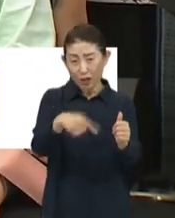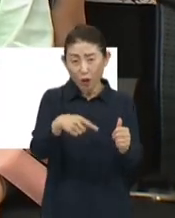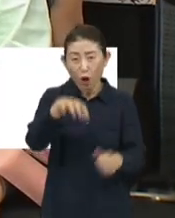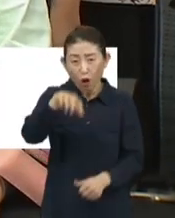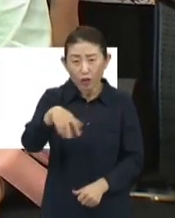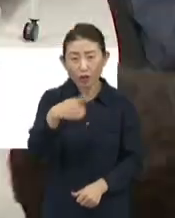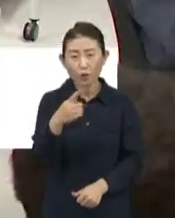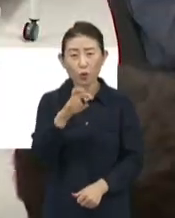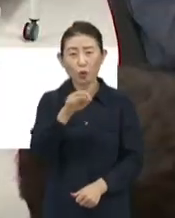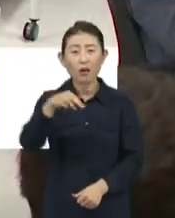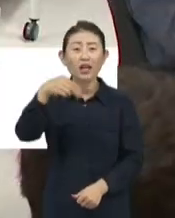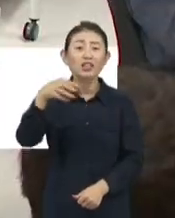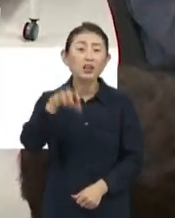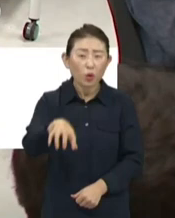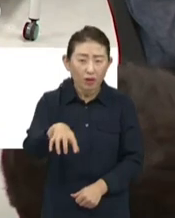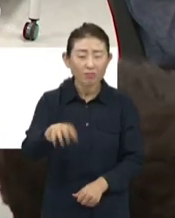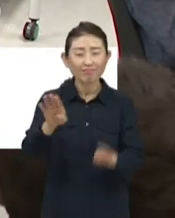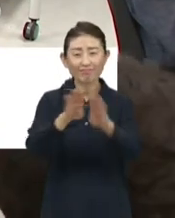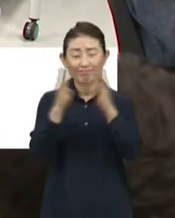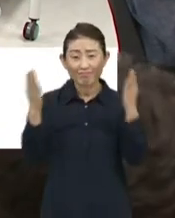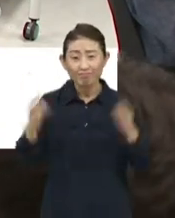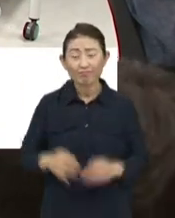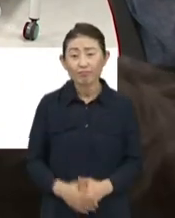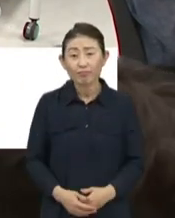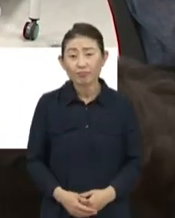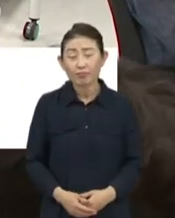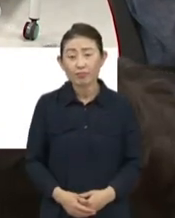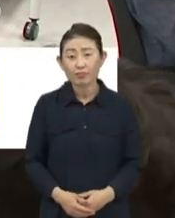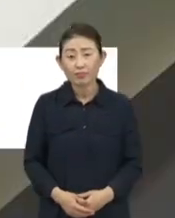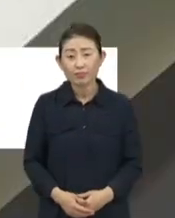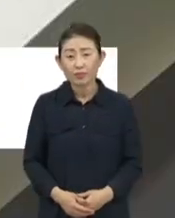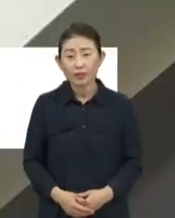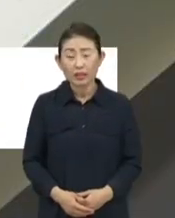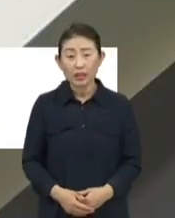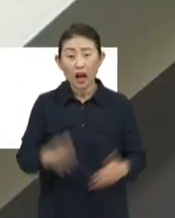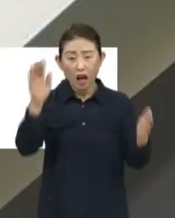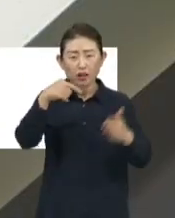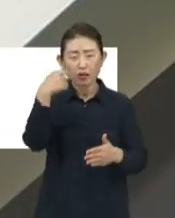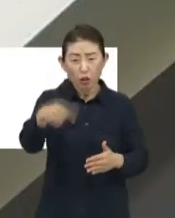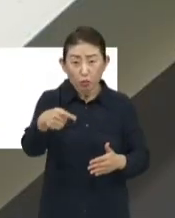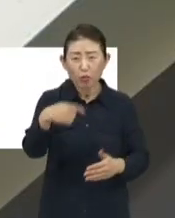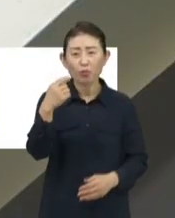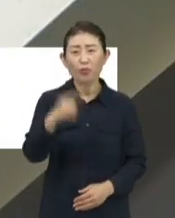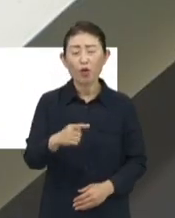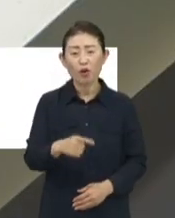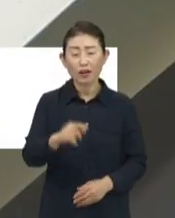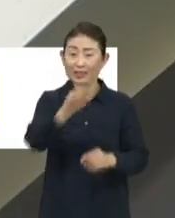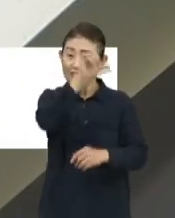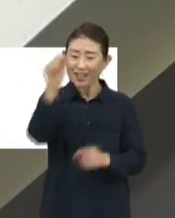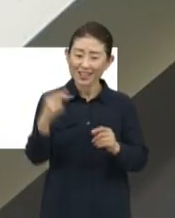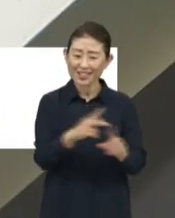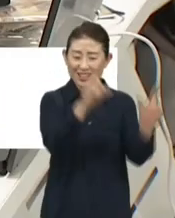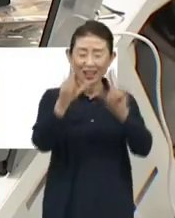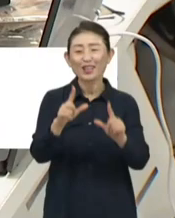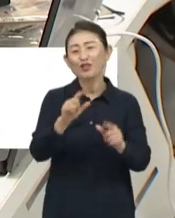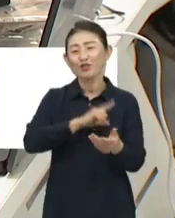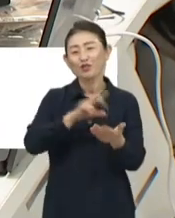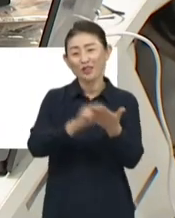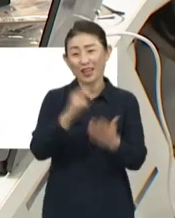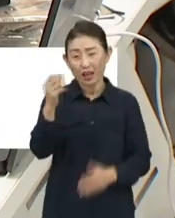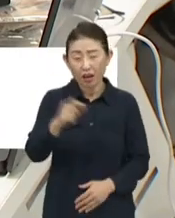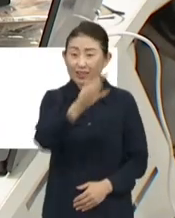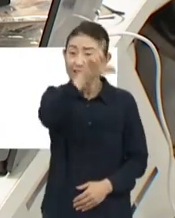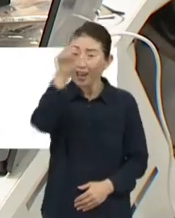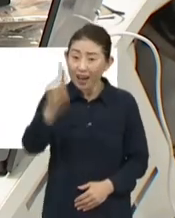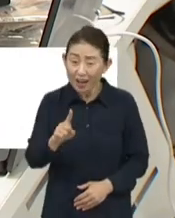과학 교시를 도마실 어울림 플랫폼에서 개최했습니다 학생들은 전문가들과 함께 달에서 살아가기를 주제로 달의